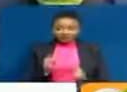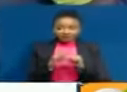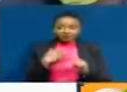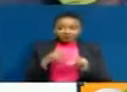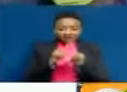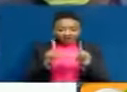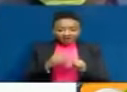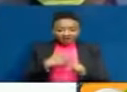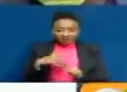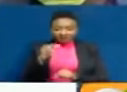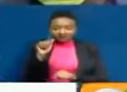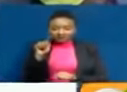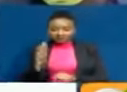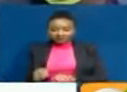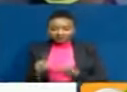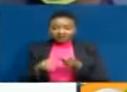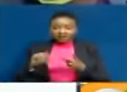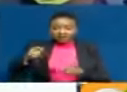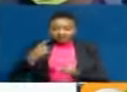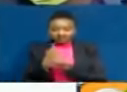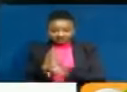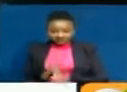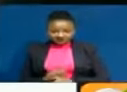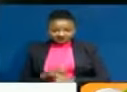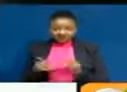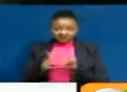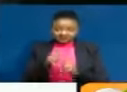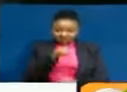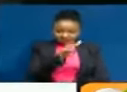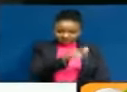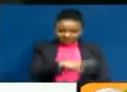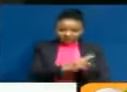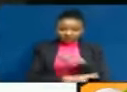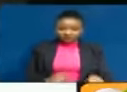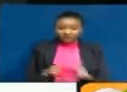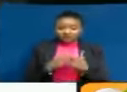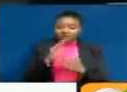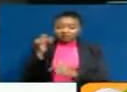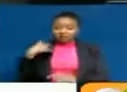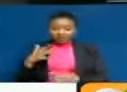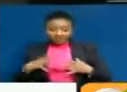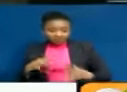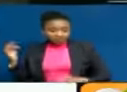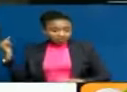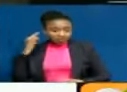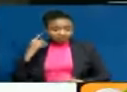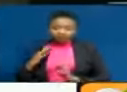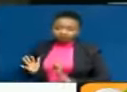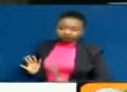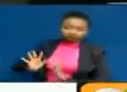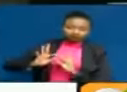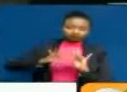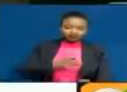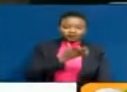na kadi zangu za ATM na hata funguo zingine zote zimeenda. Ni sokomoko lilositisha shughuli za benki hii na ile